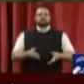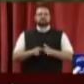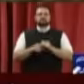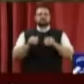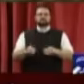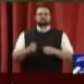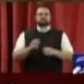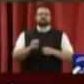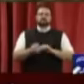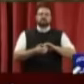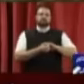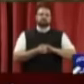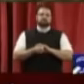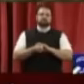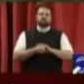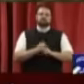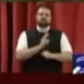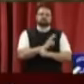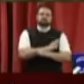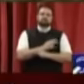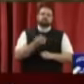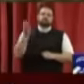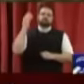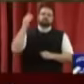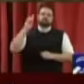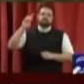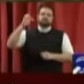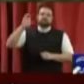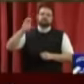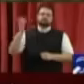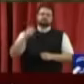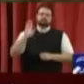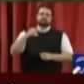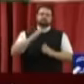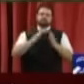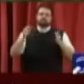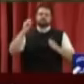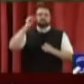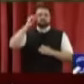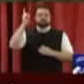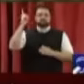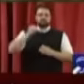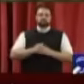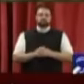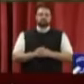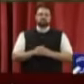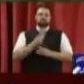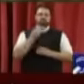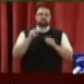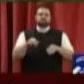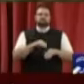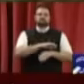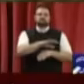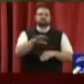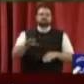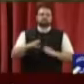peslagi, getodaci, daci, care au avut o mare înțelepciune, este și acum pe teritoriul țării noastre, doar că